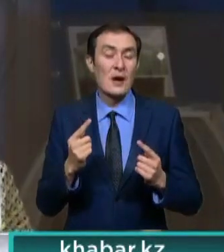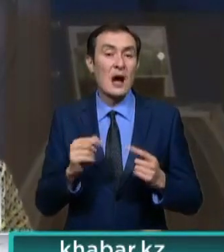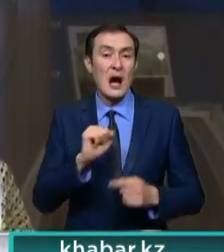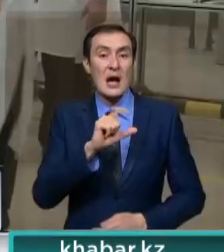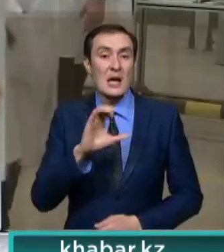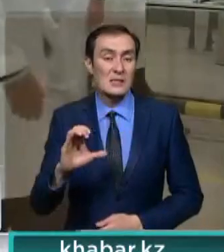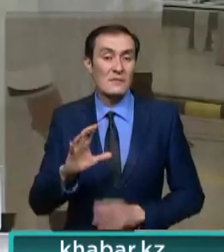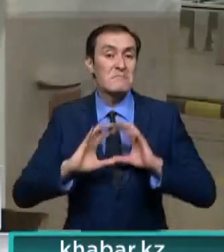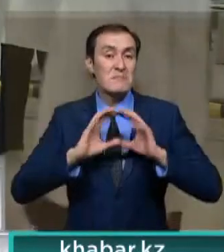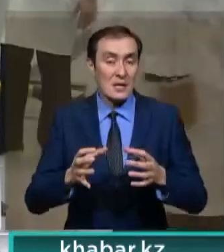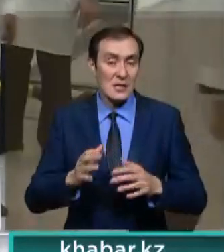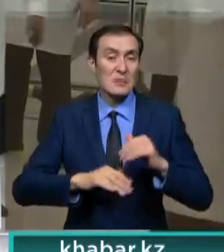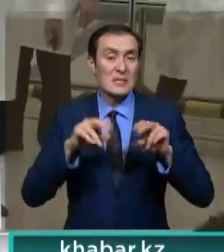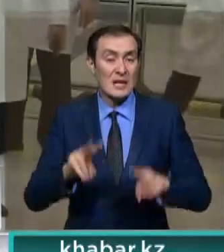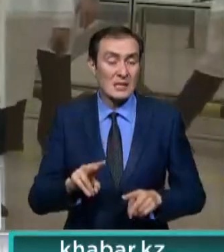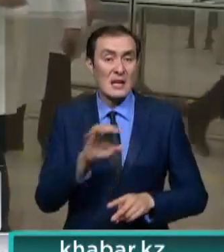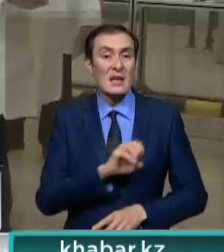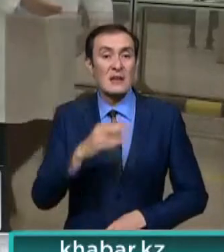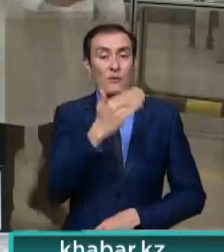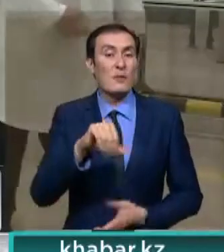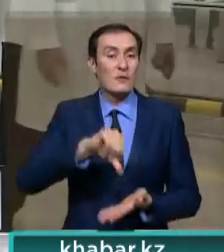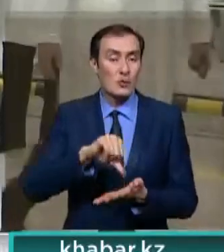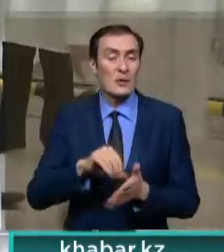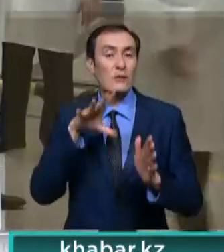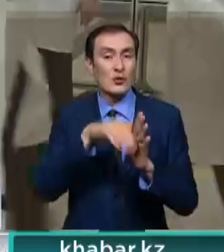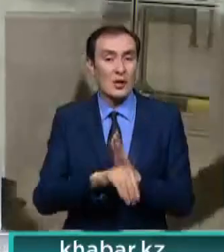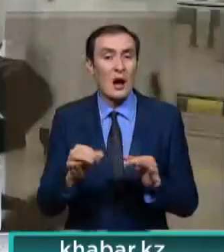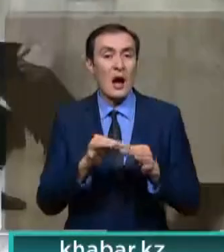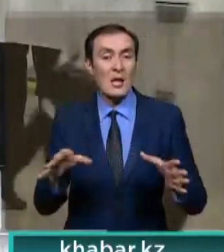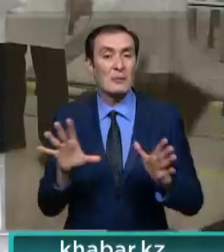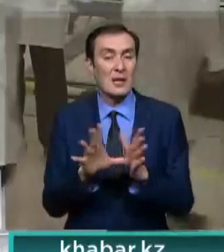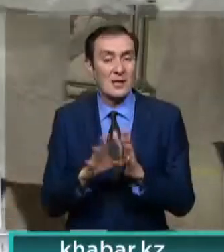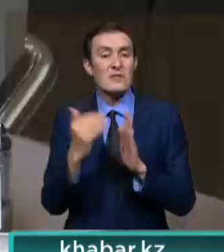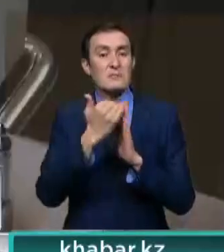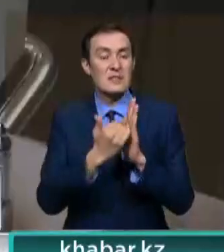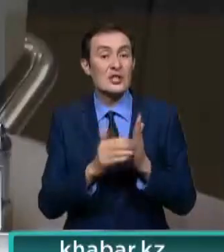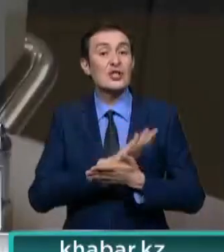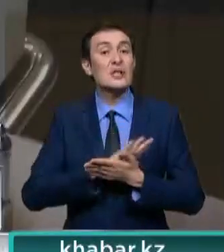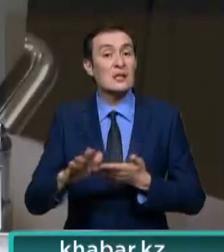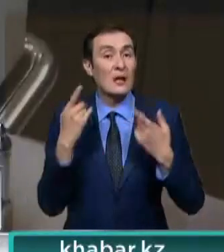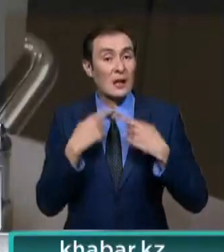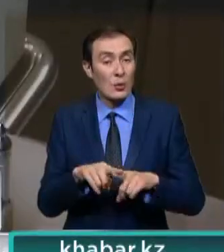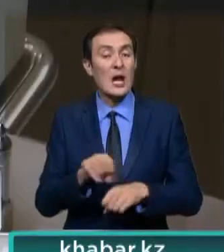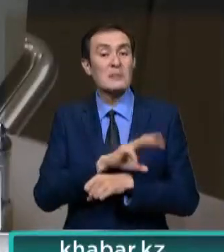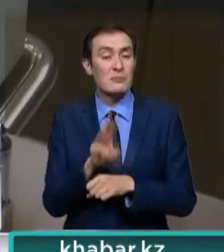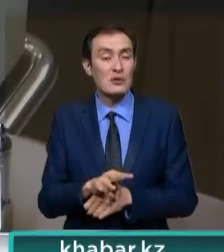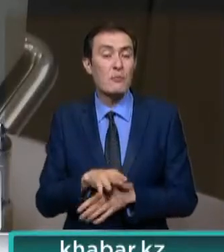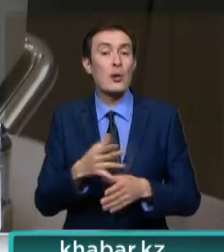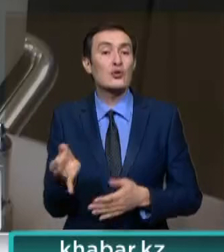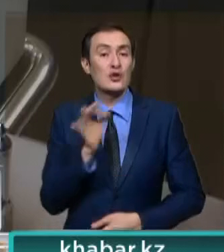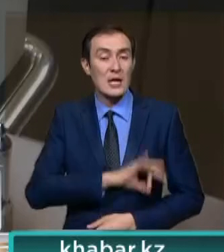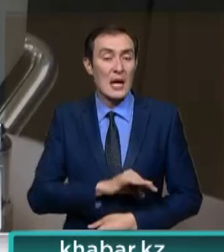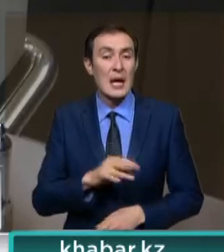АЭС. Кстати, специалисты отрасли из Евросоюза выступают за включение атомной энергетики в список зеленых отраслей, обеспечивающих